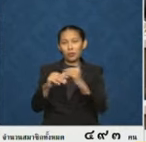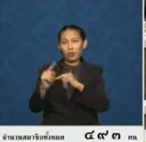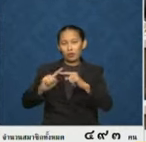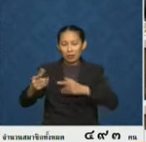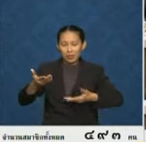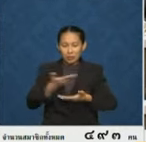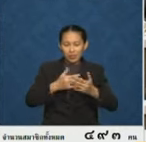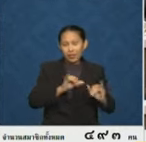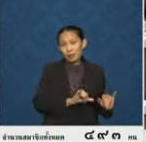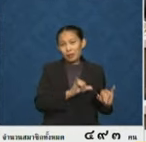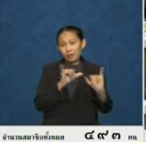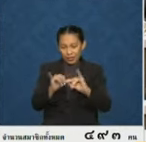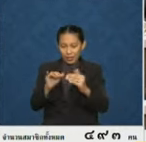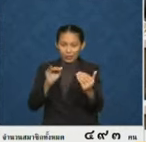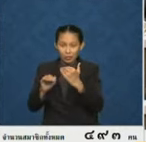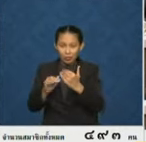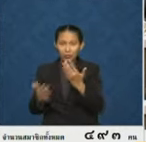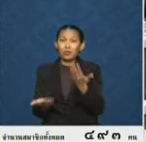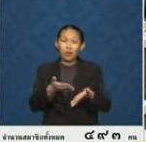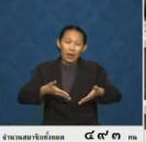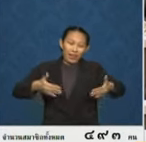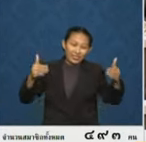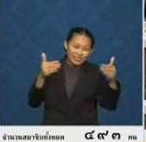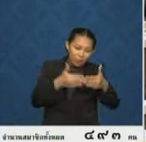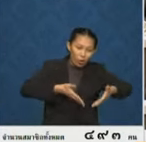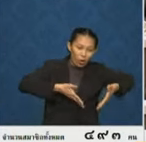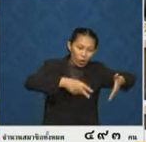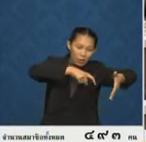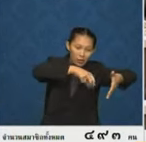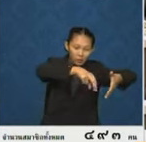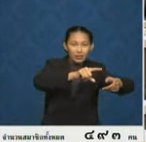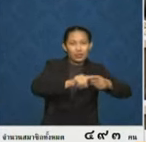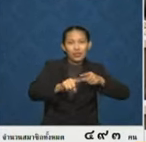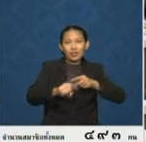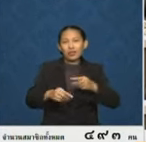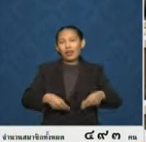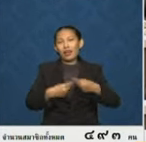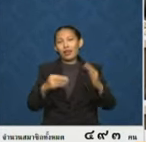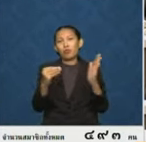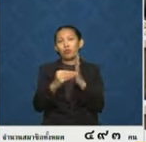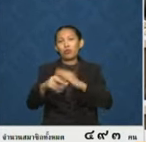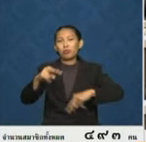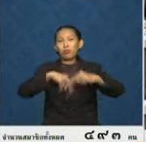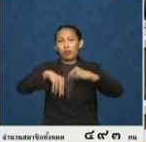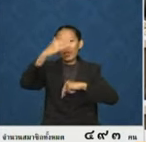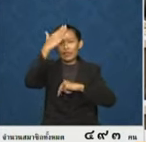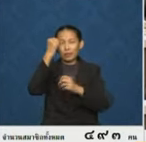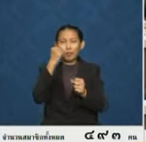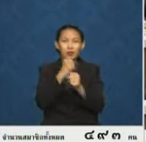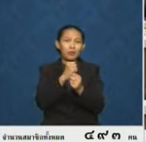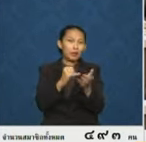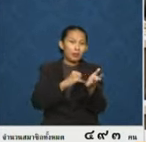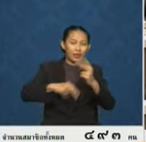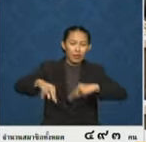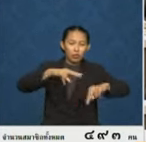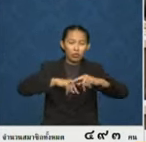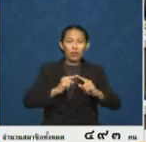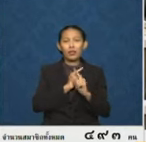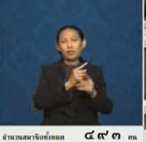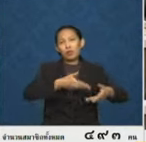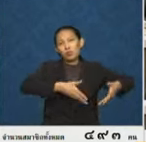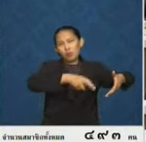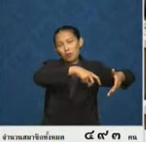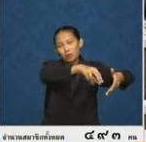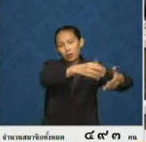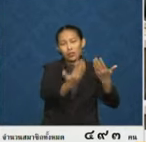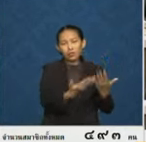พิจารณาถ่ายโอนถนนหรือว่าจะเป็นเฉพาะฟุตบาดทางเท้าหรือตัวท่อระบายน้ำนั้นให้กทมดูแลเพื่อความสะบกในการดูแลทางเท้าการซ่อม